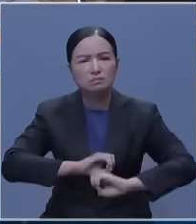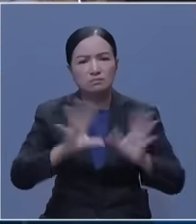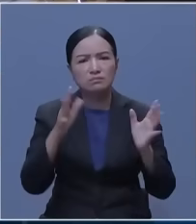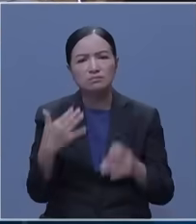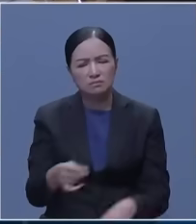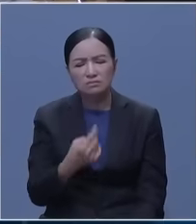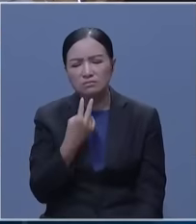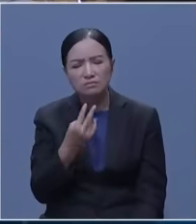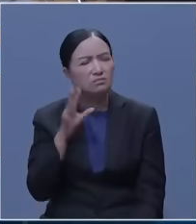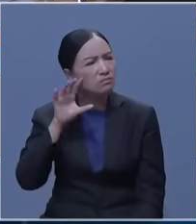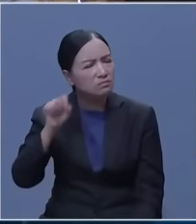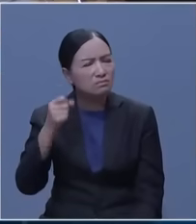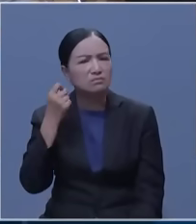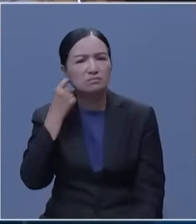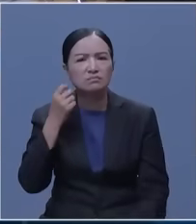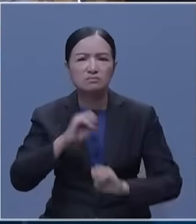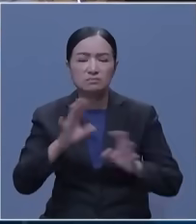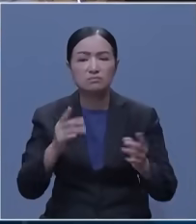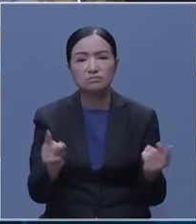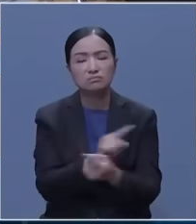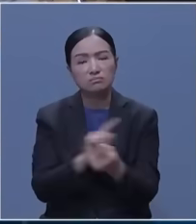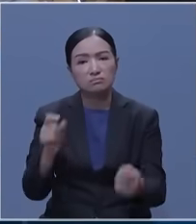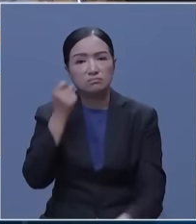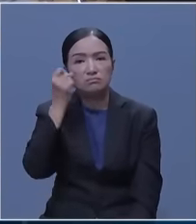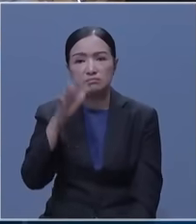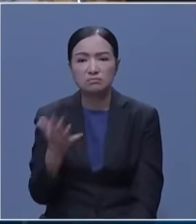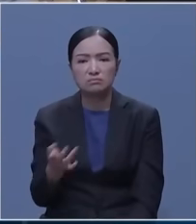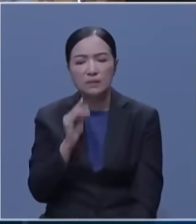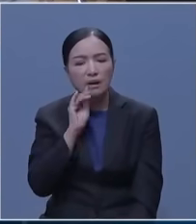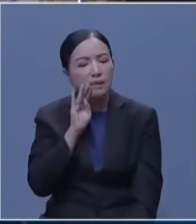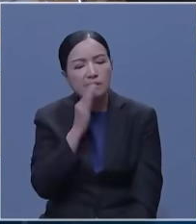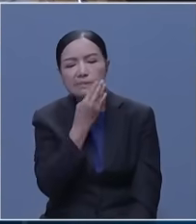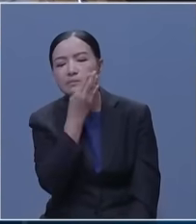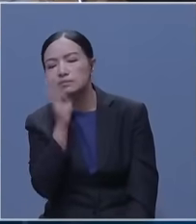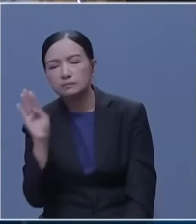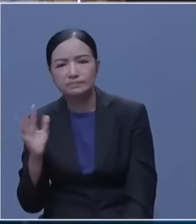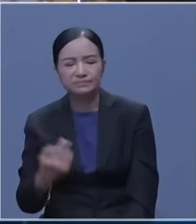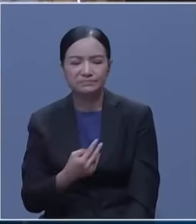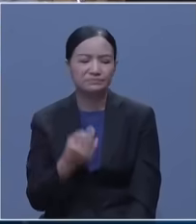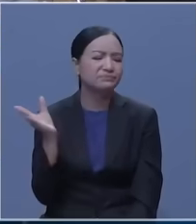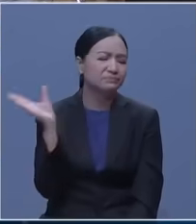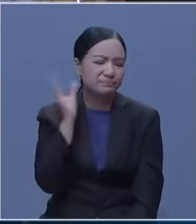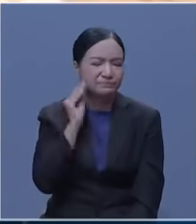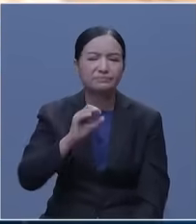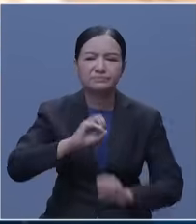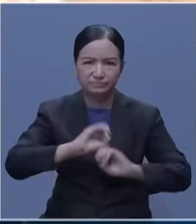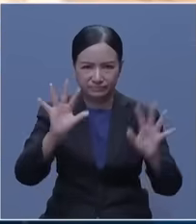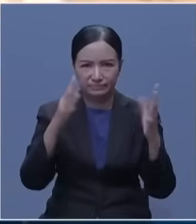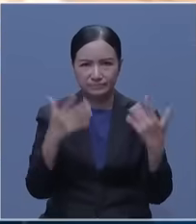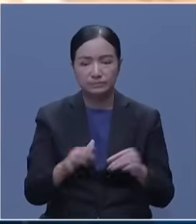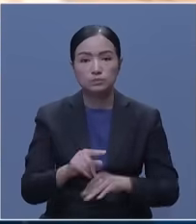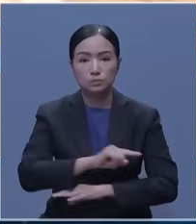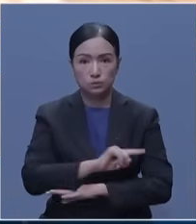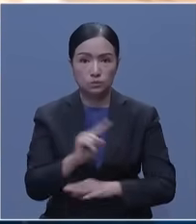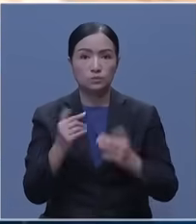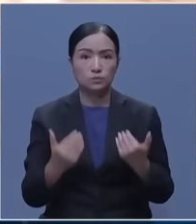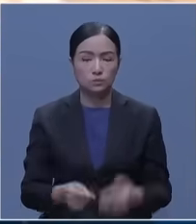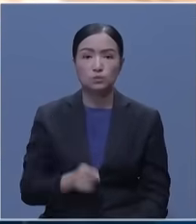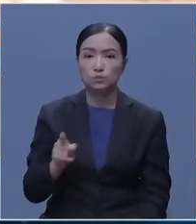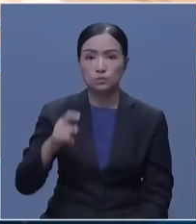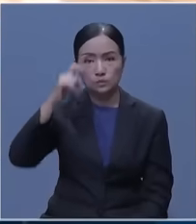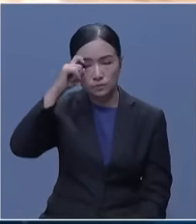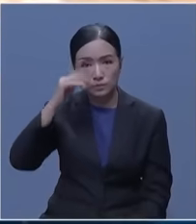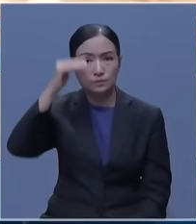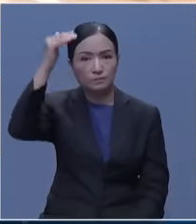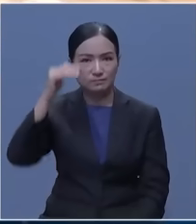าดนี้จะให้สังคมเข้าใจยังไงนะครับแล้วไม่ต้องบิดเป็นคำพูดอื่นครับมันชัดเจนว่าวันนี้นะครับคุณเศรษฐา